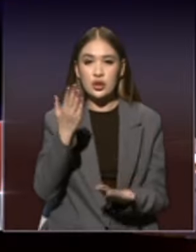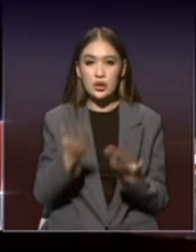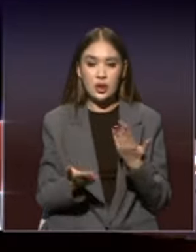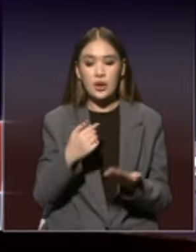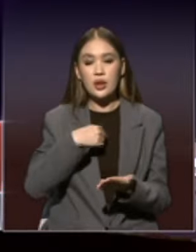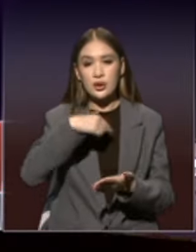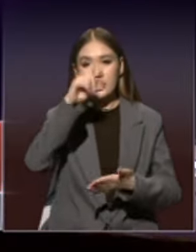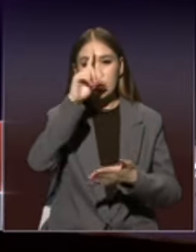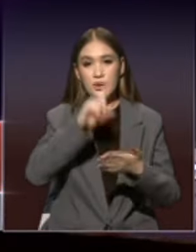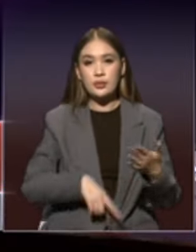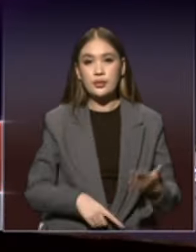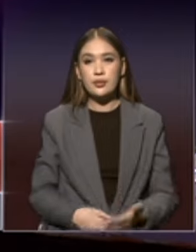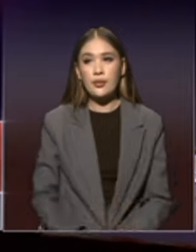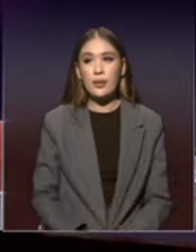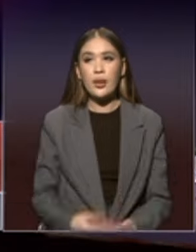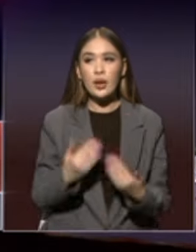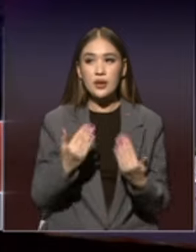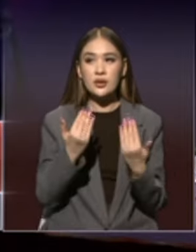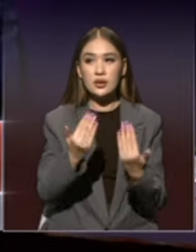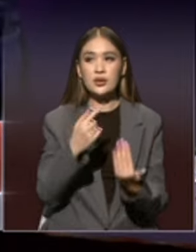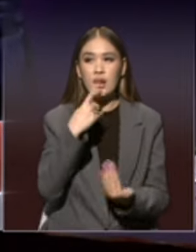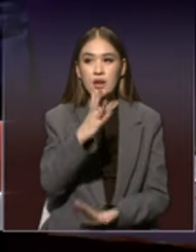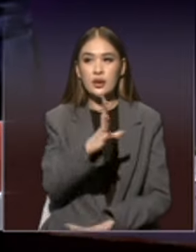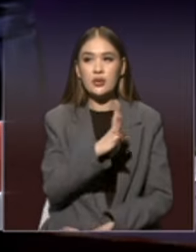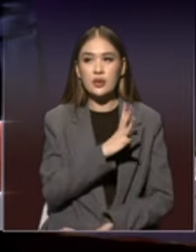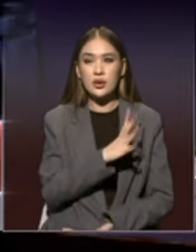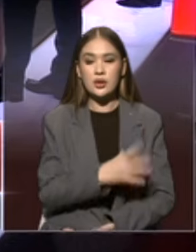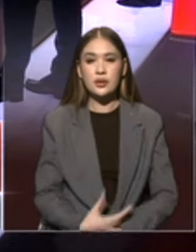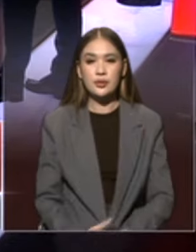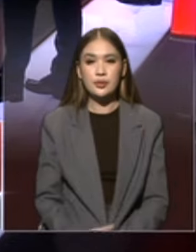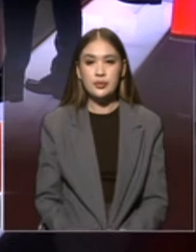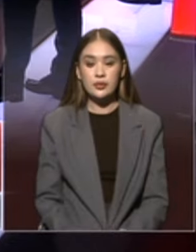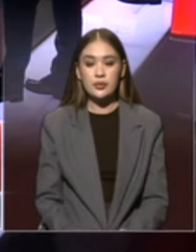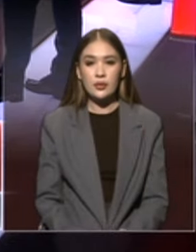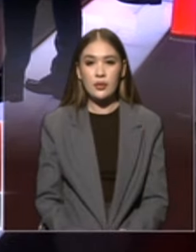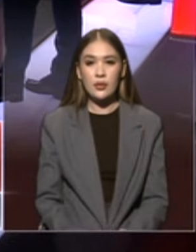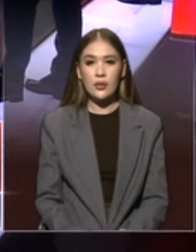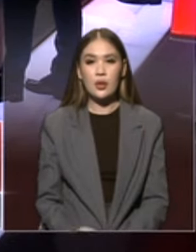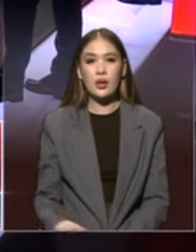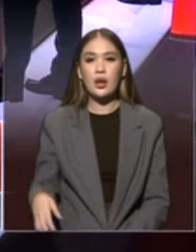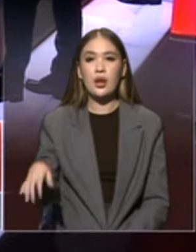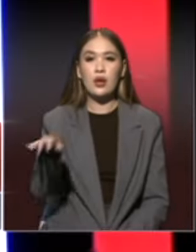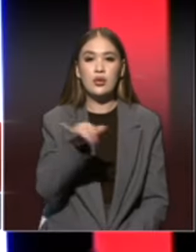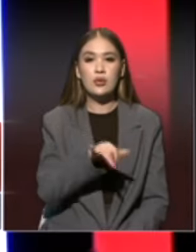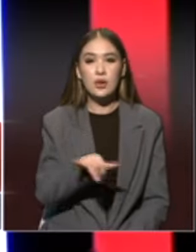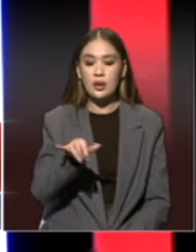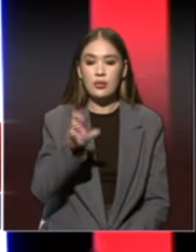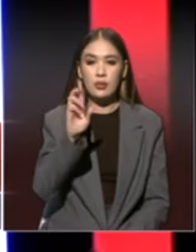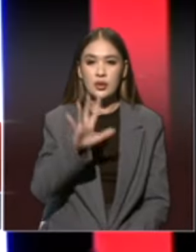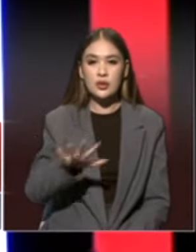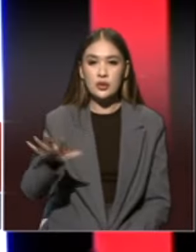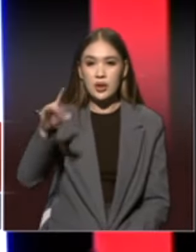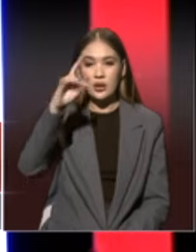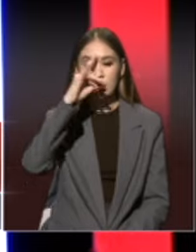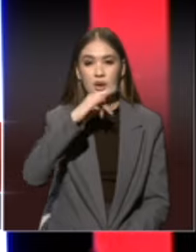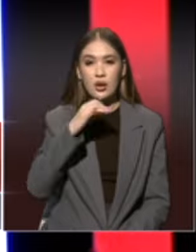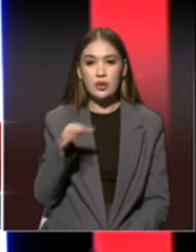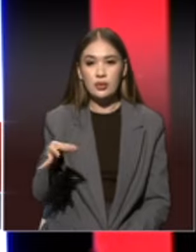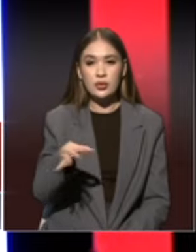сенейік. Қазір біз мына сіз өзіңіз айтқан Олжас Орал қаласының тұрғыны, Батыс Қазақстан облысынан